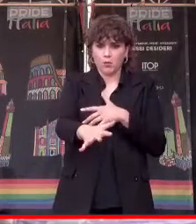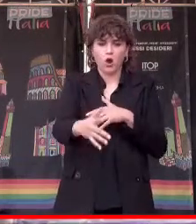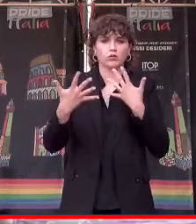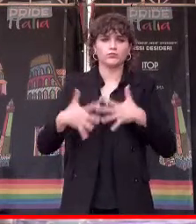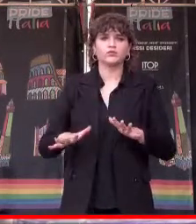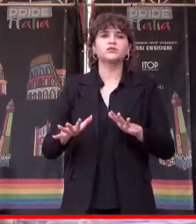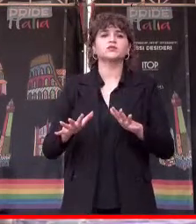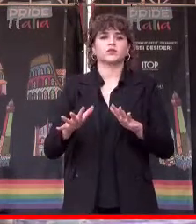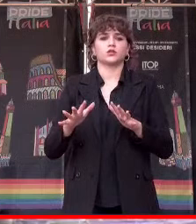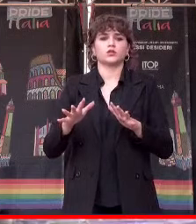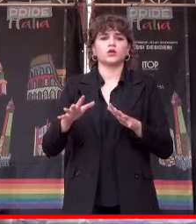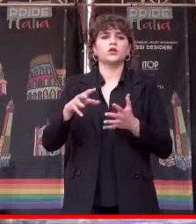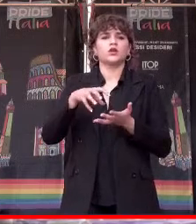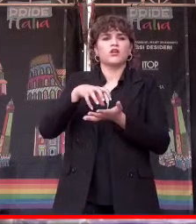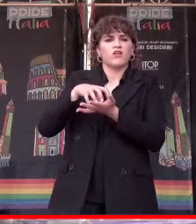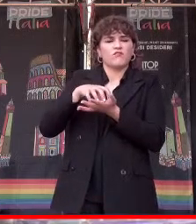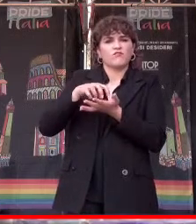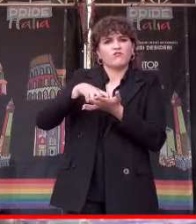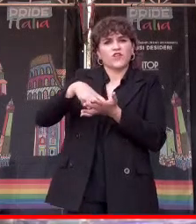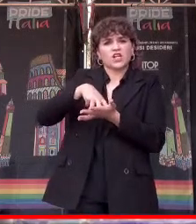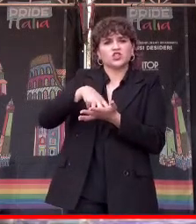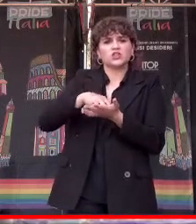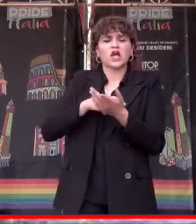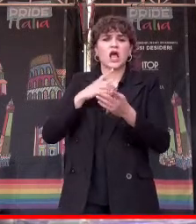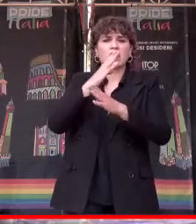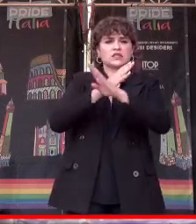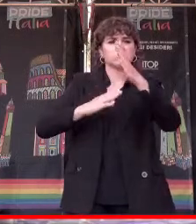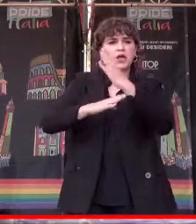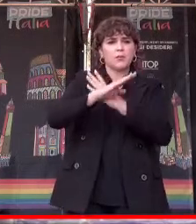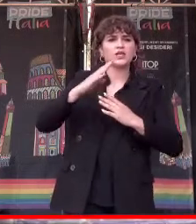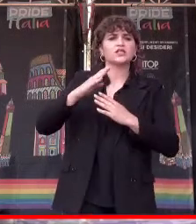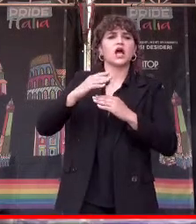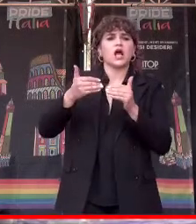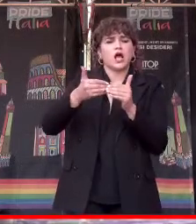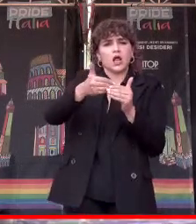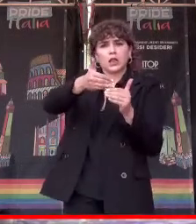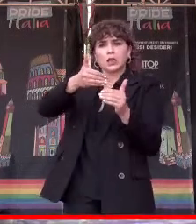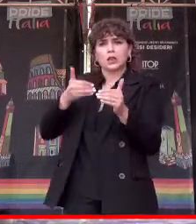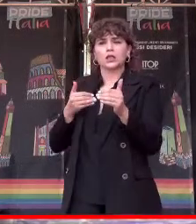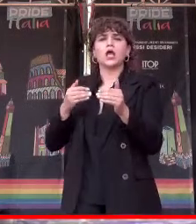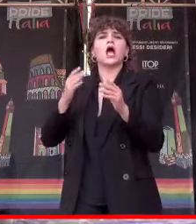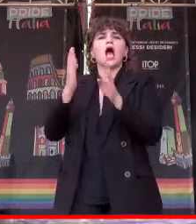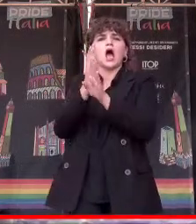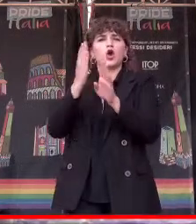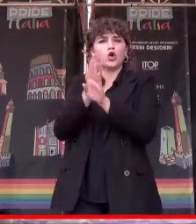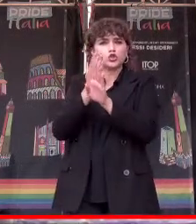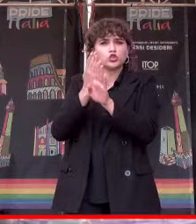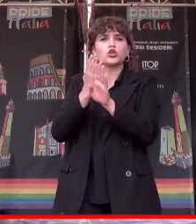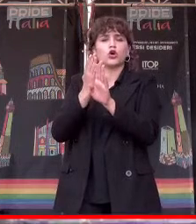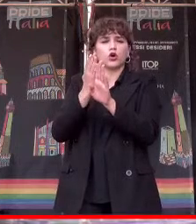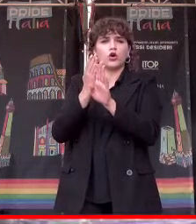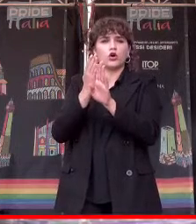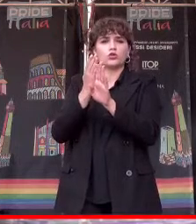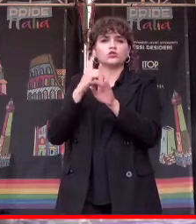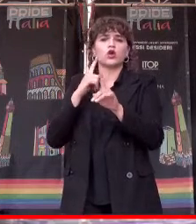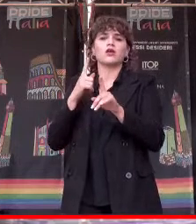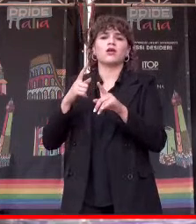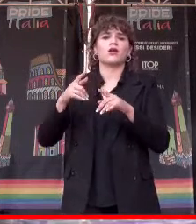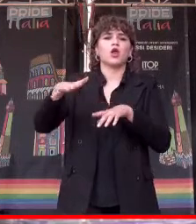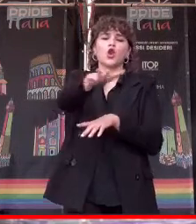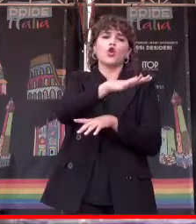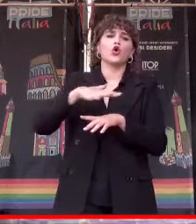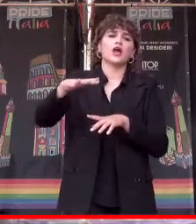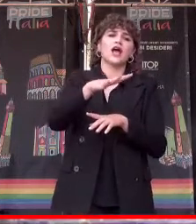le disabilità proprio poco prima di agosto, quando abbiamo affidato i locali dell'Ater di via